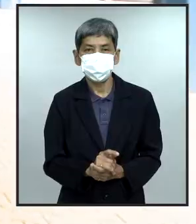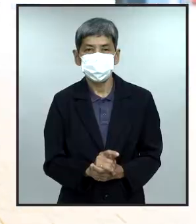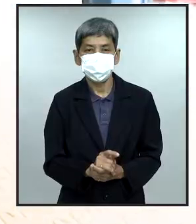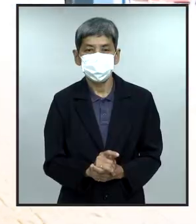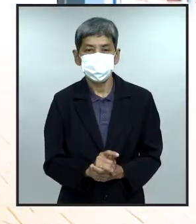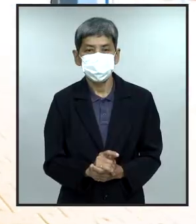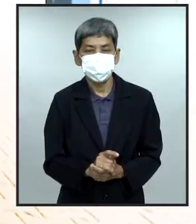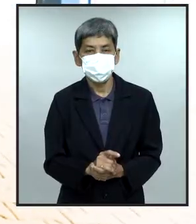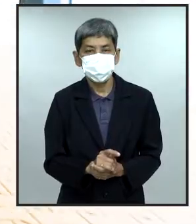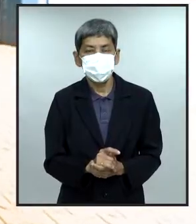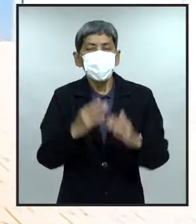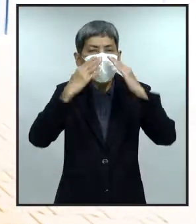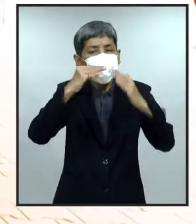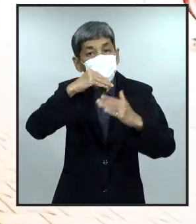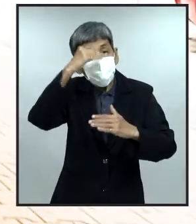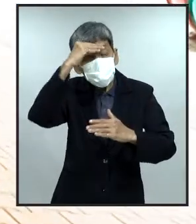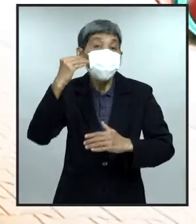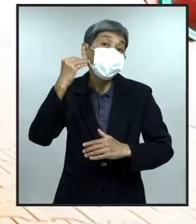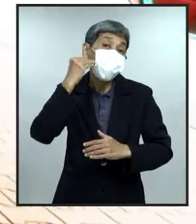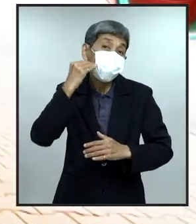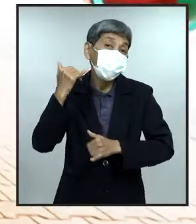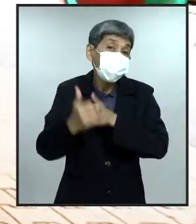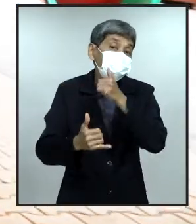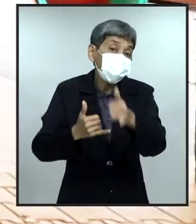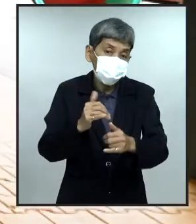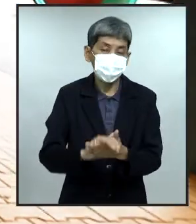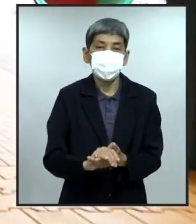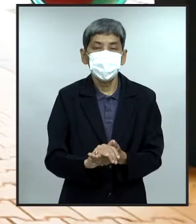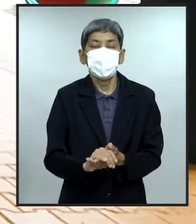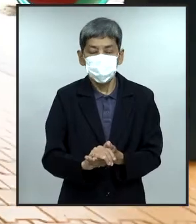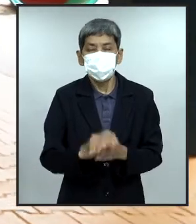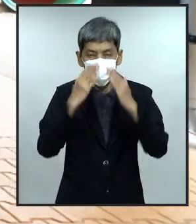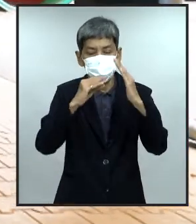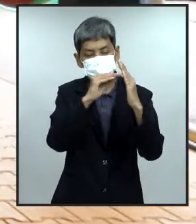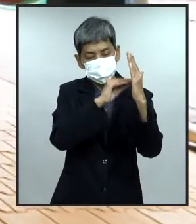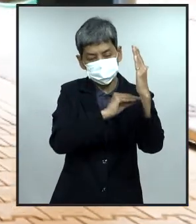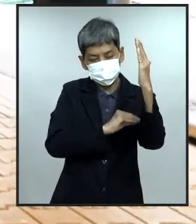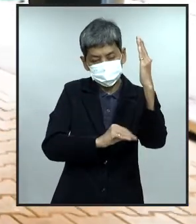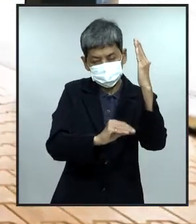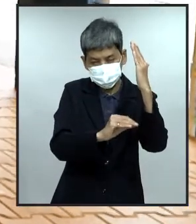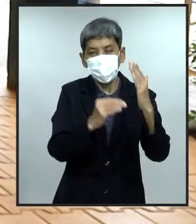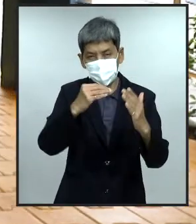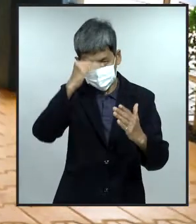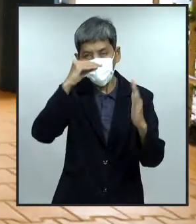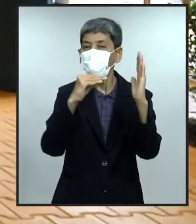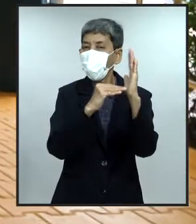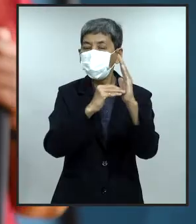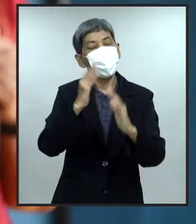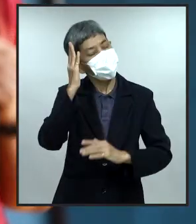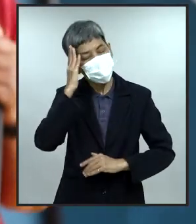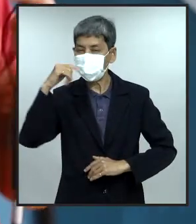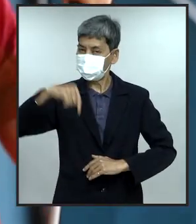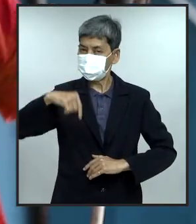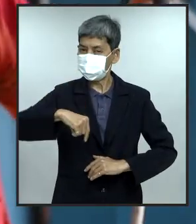แล้วน้องๆที่มาเรียนส่วนใหญ่ก็คือเดินทางมาจากบ้านใช่ไหม ส่วนใหญ่เป็นเด็กต่างจังหวัด อ๋อก็คือมาพักอยู่ที่นี่เลยหรือเปล่าครับ พักในนี้เป็น